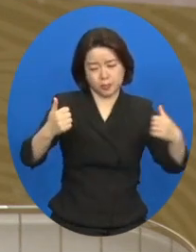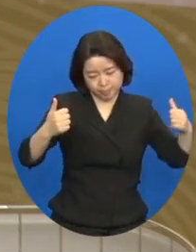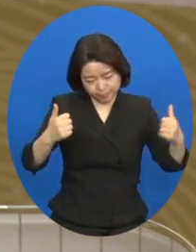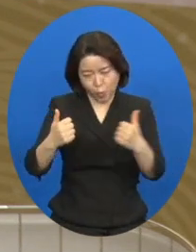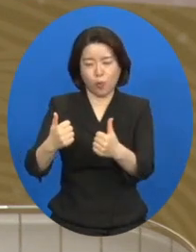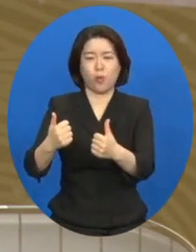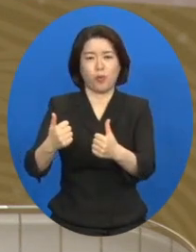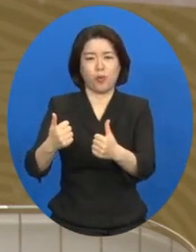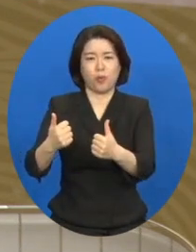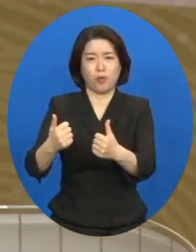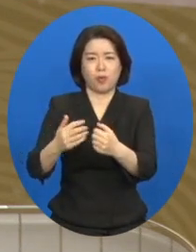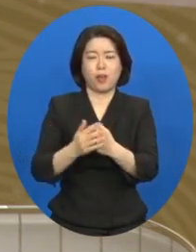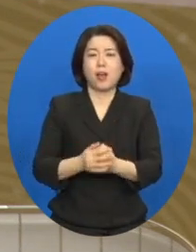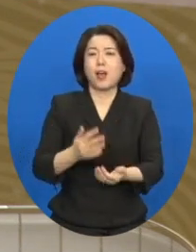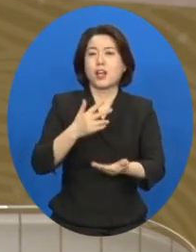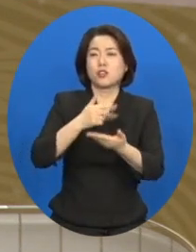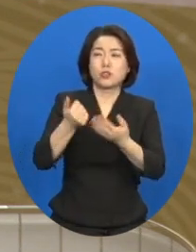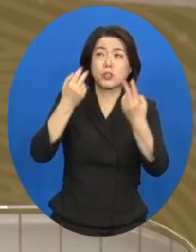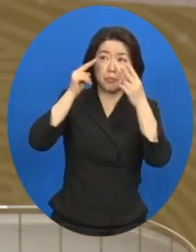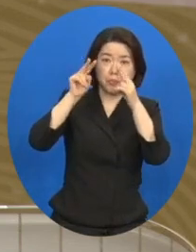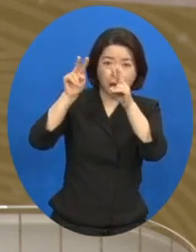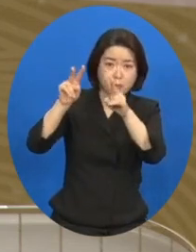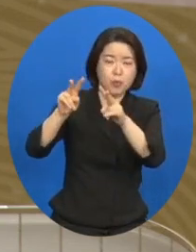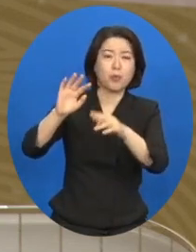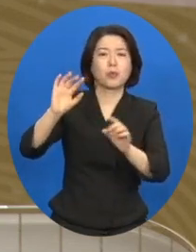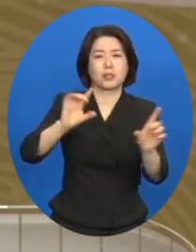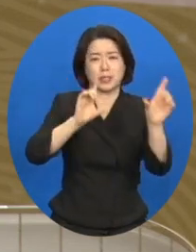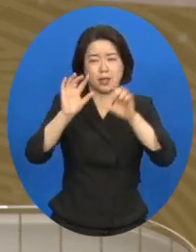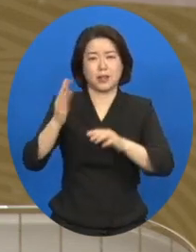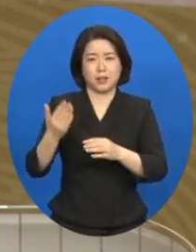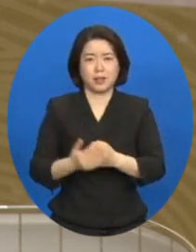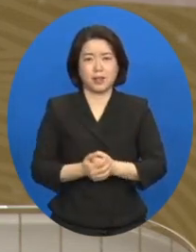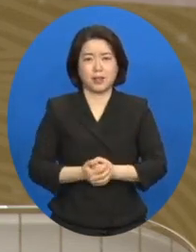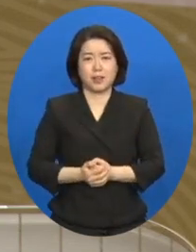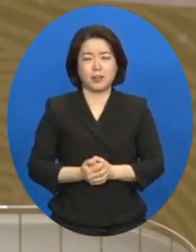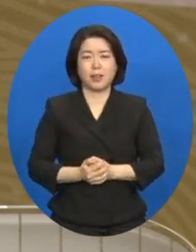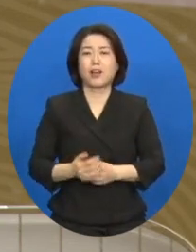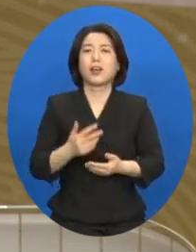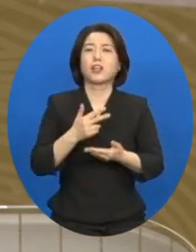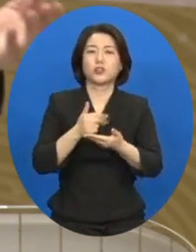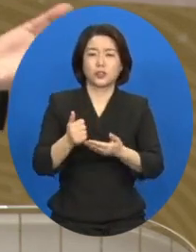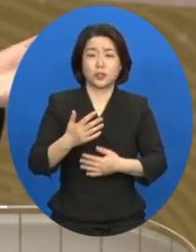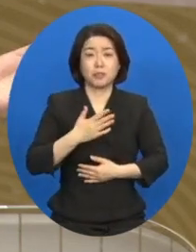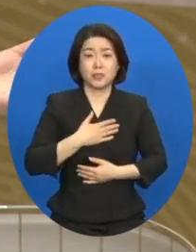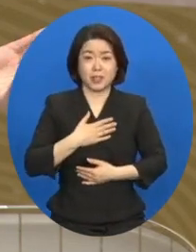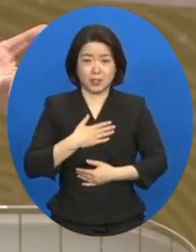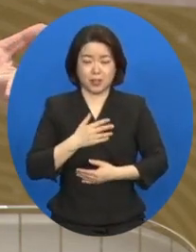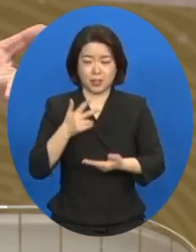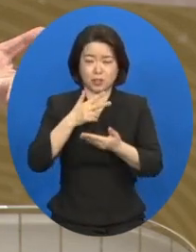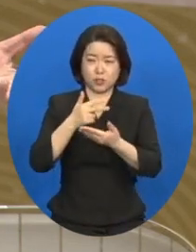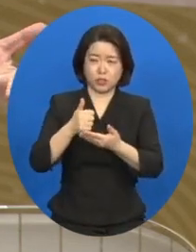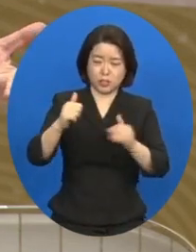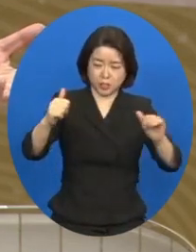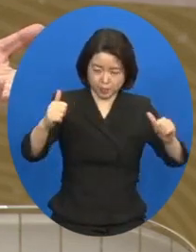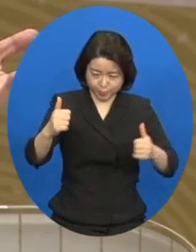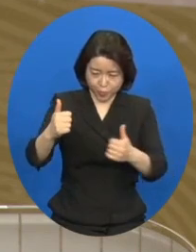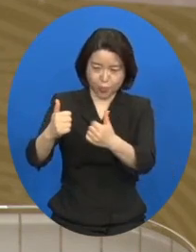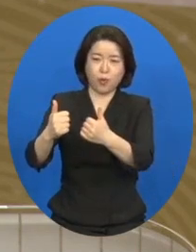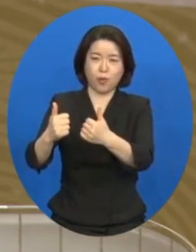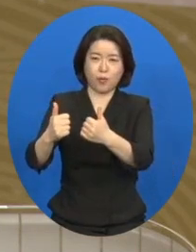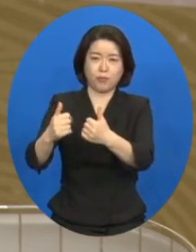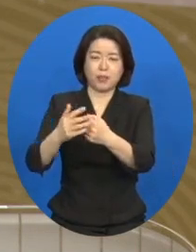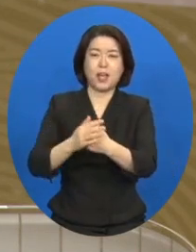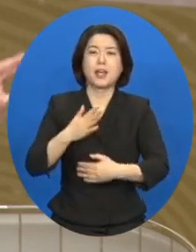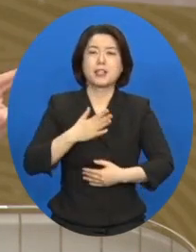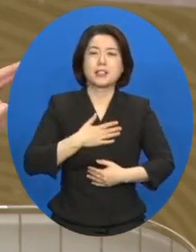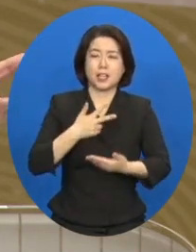거예요. 주님을 바라보고 사는 겁니다. 주님, 제가 이제 주님께 돌아섭니다. 제가